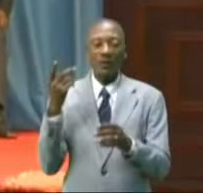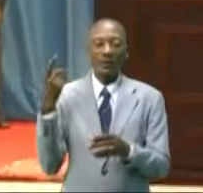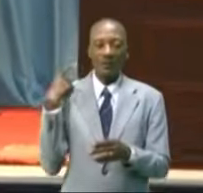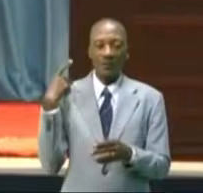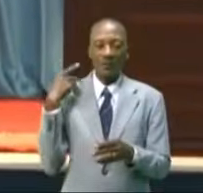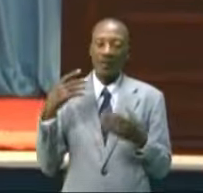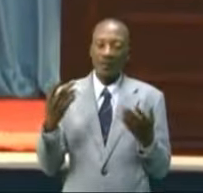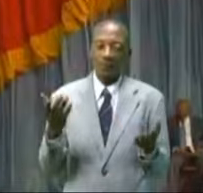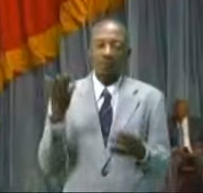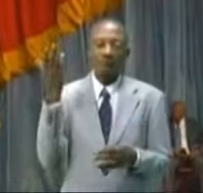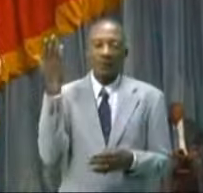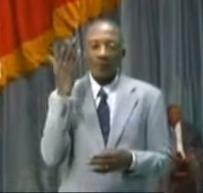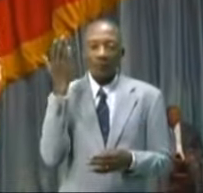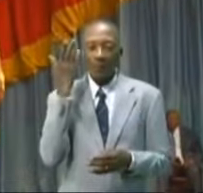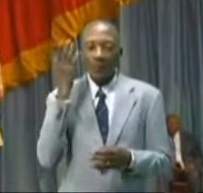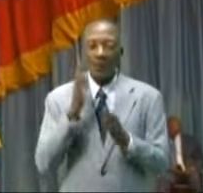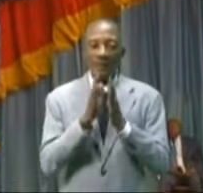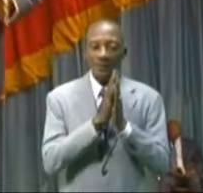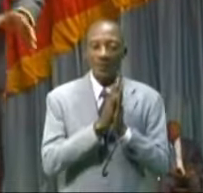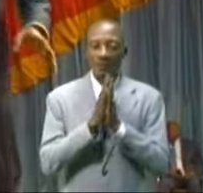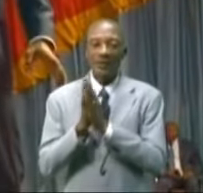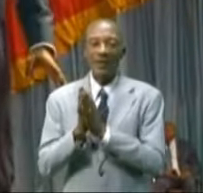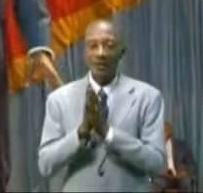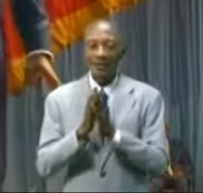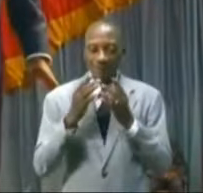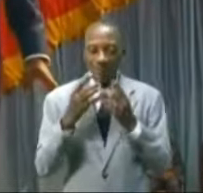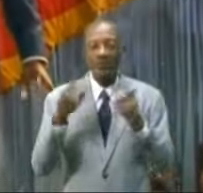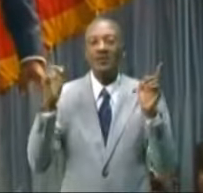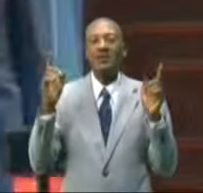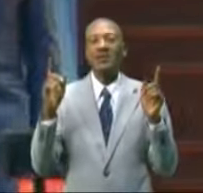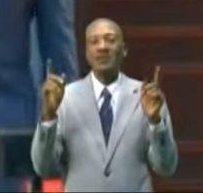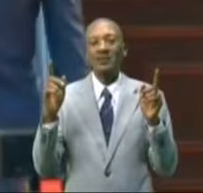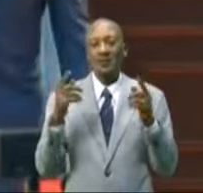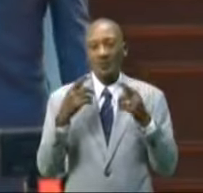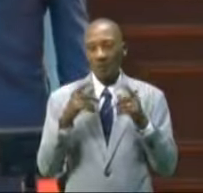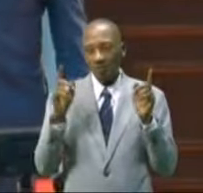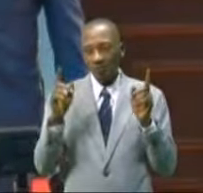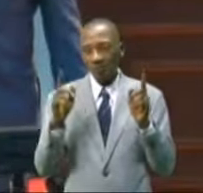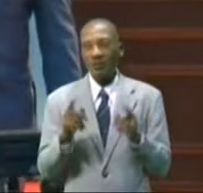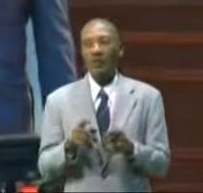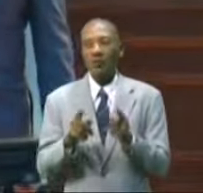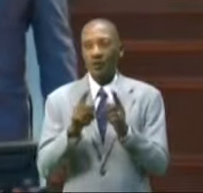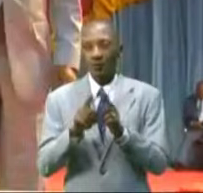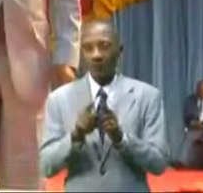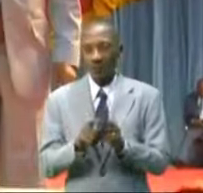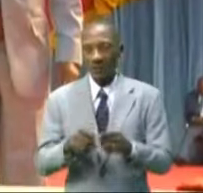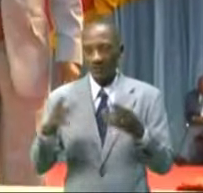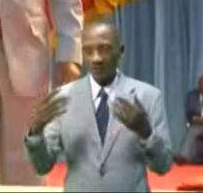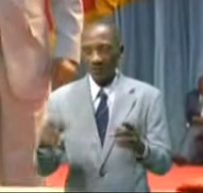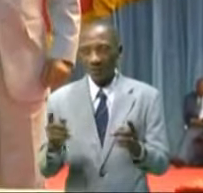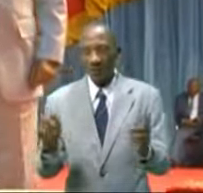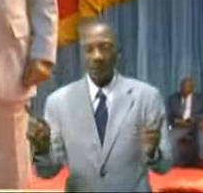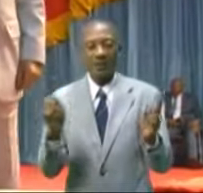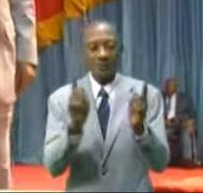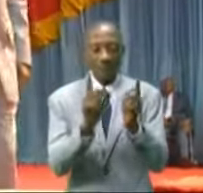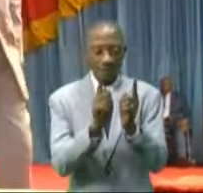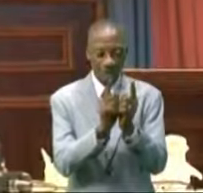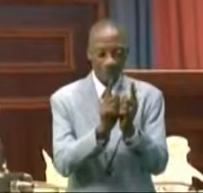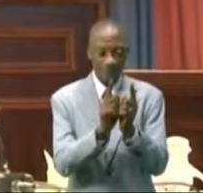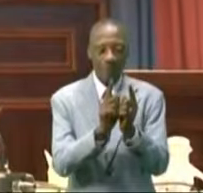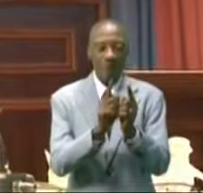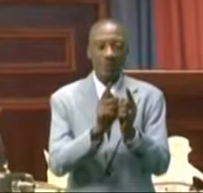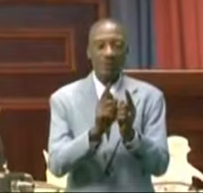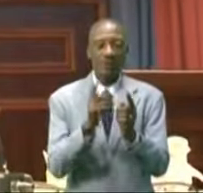Vital Kamerhe Lwakaningini Kingi a été reçu par le chef de l'État, Félix-Antoine Tshisekedi Tshilombo. Les péripéties de cette